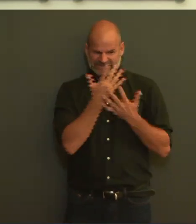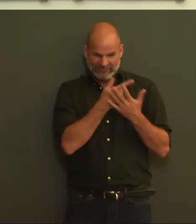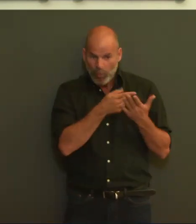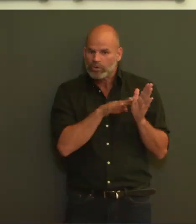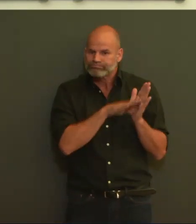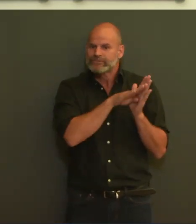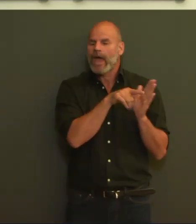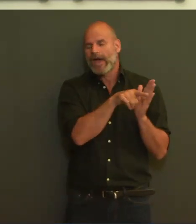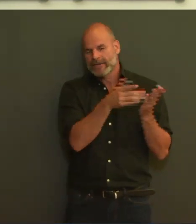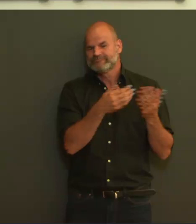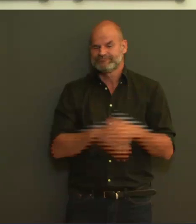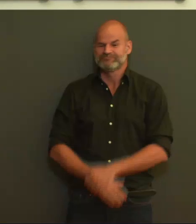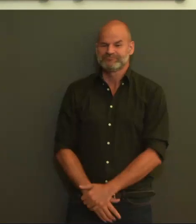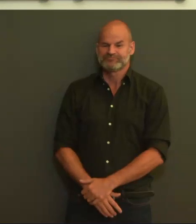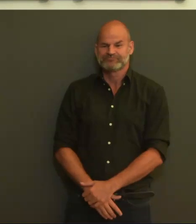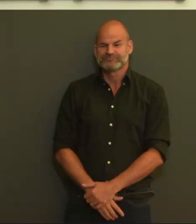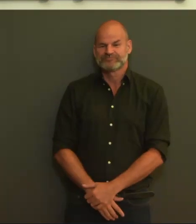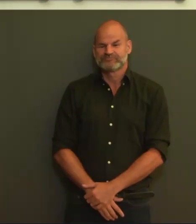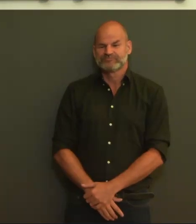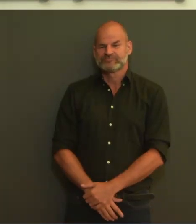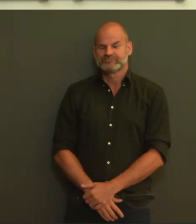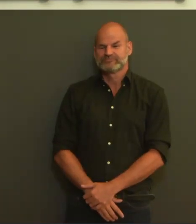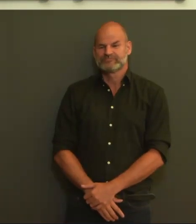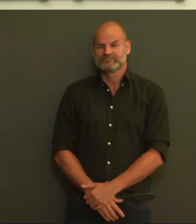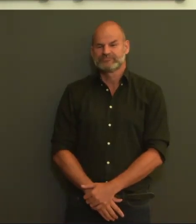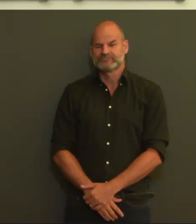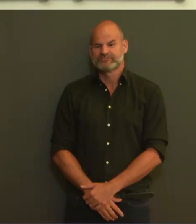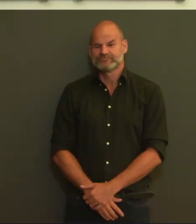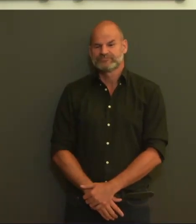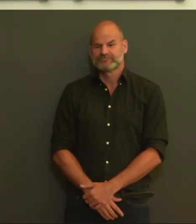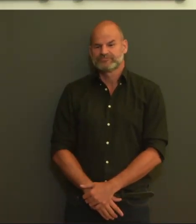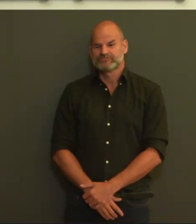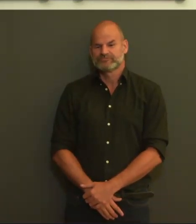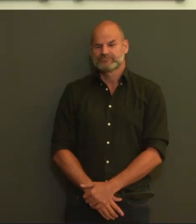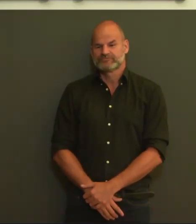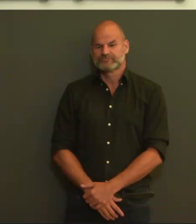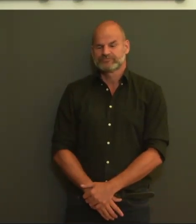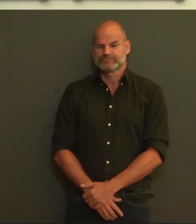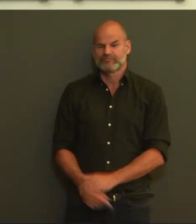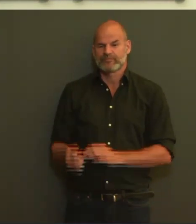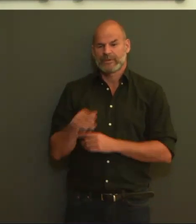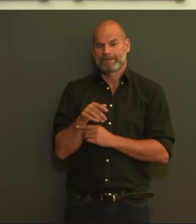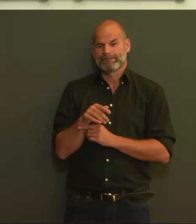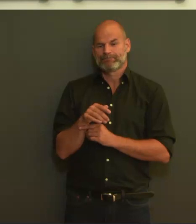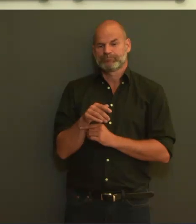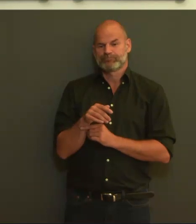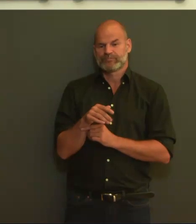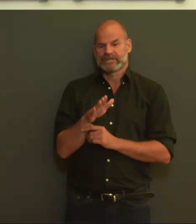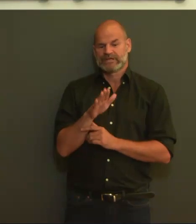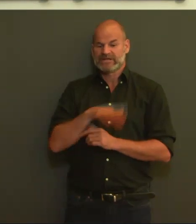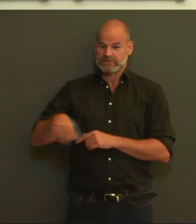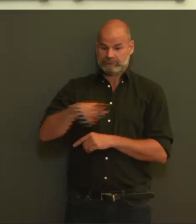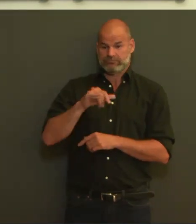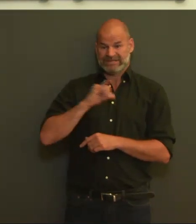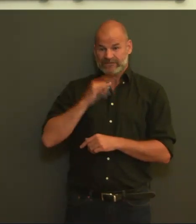De kinderen werden meestal reeds opgenomen 1 dag na het begin van de symptomen. Over het algemeen ging dit om koorts en